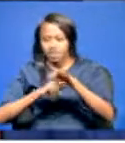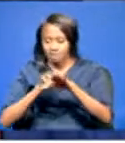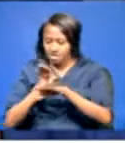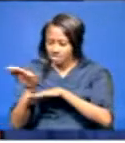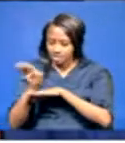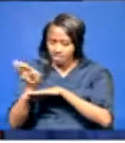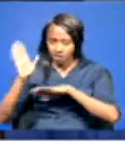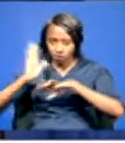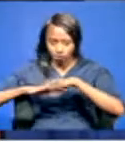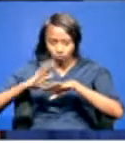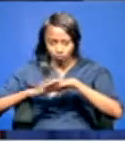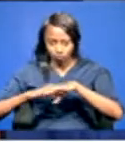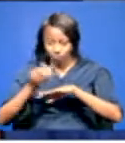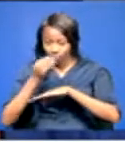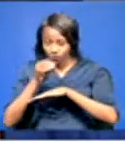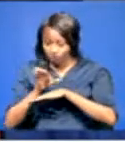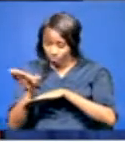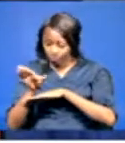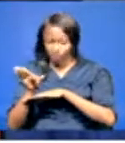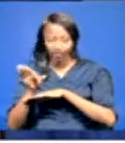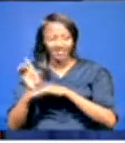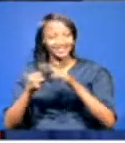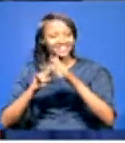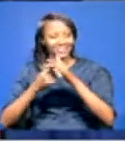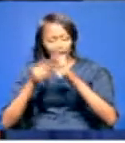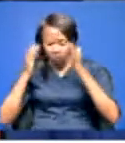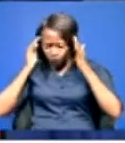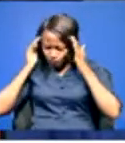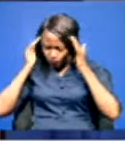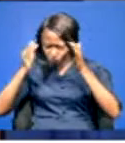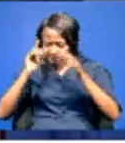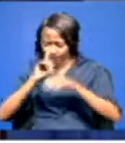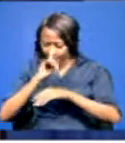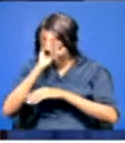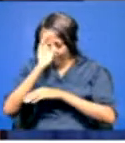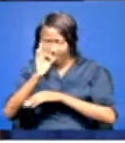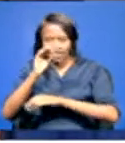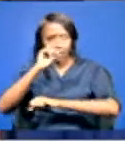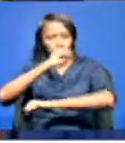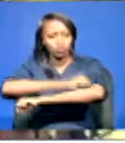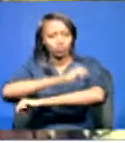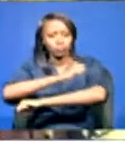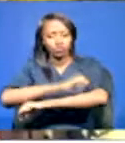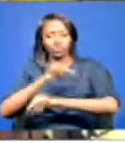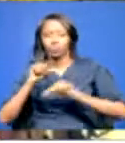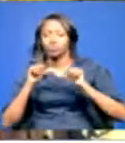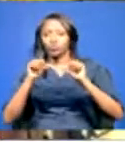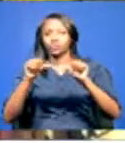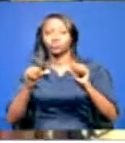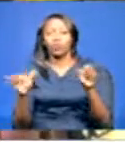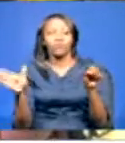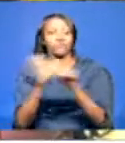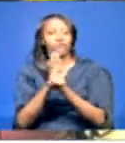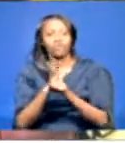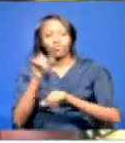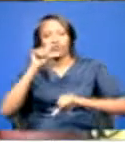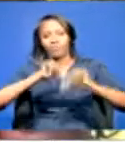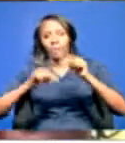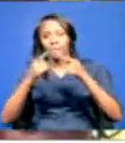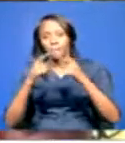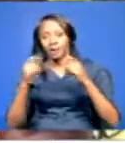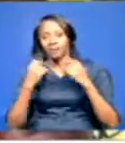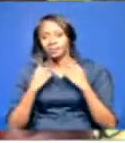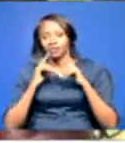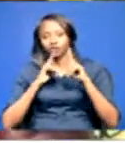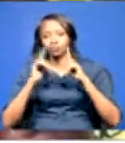good breakfast, it's going to be a good start in school. They will focus on their work, they will be able to develop their full potential. Akiongea katika hafla hiyo,